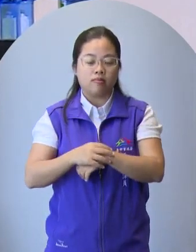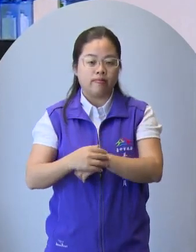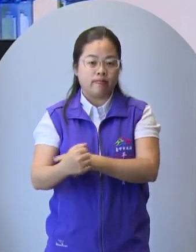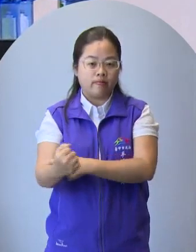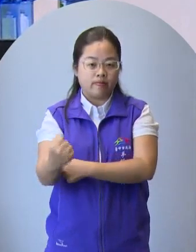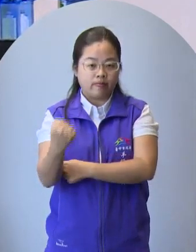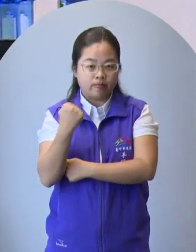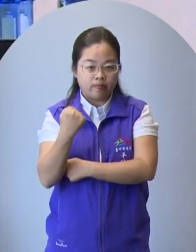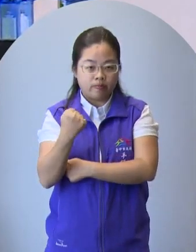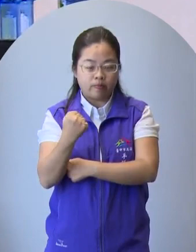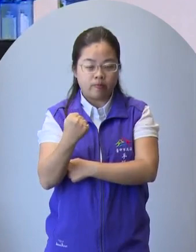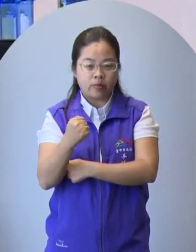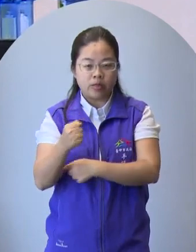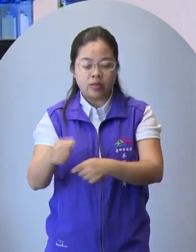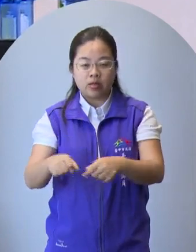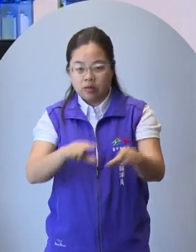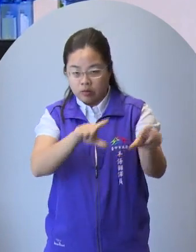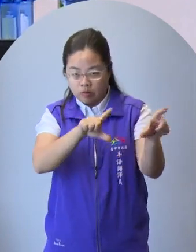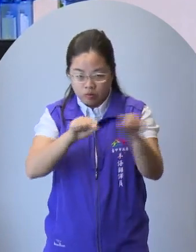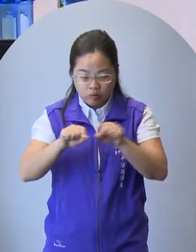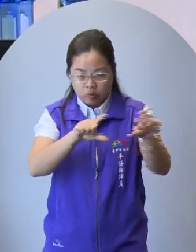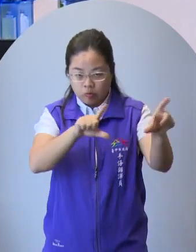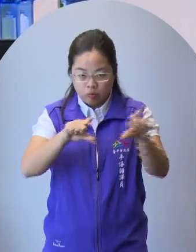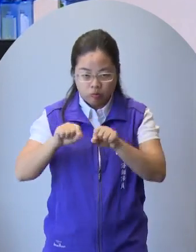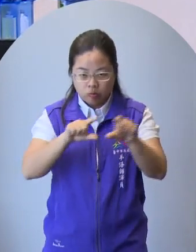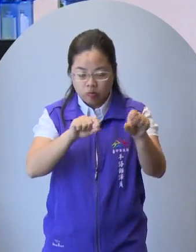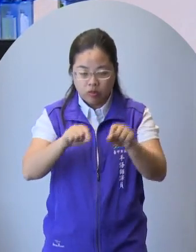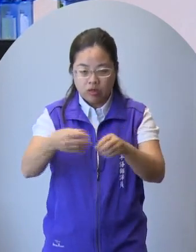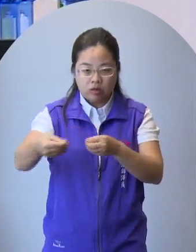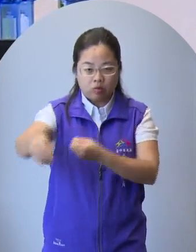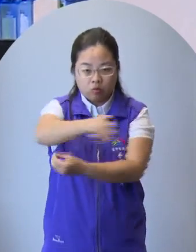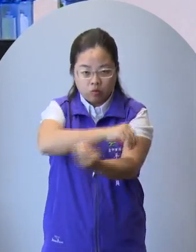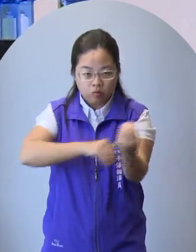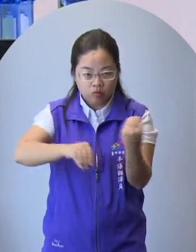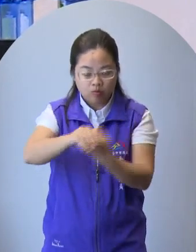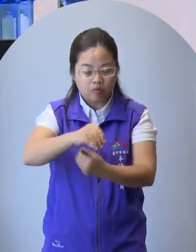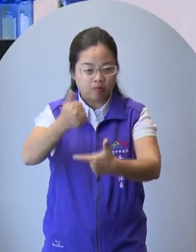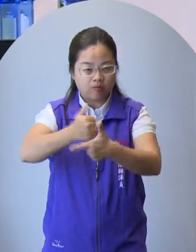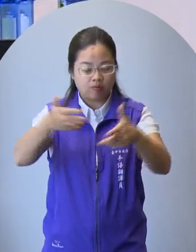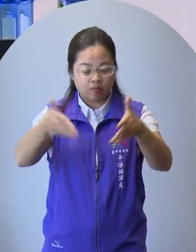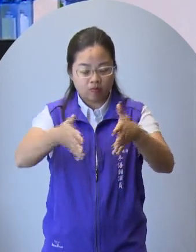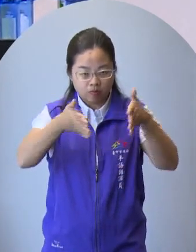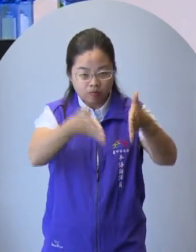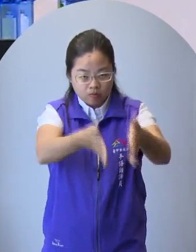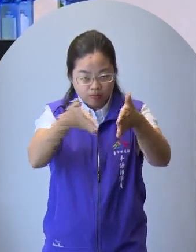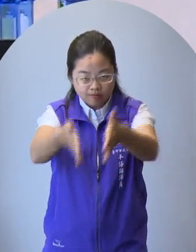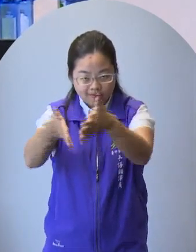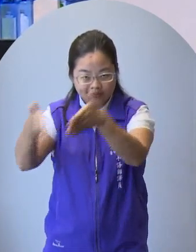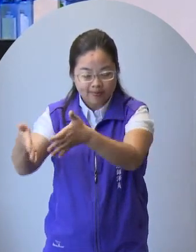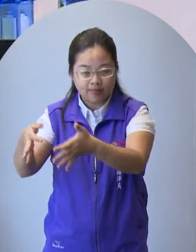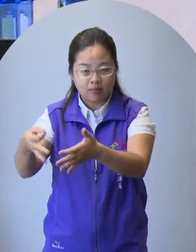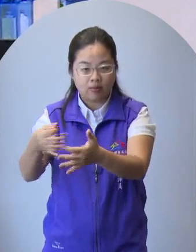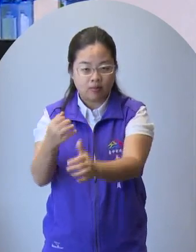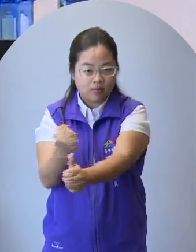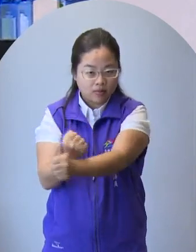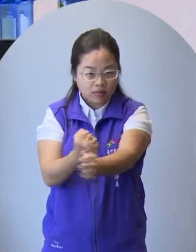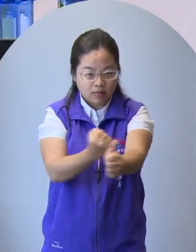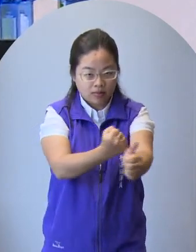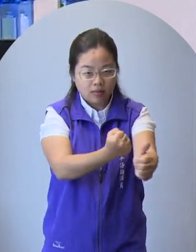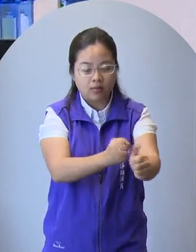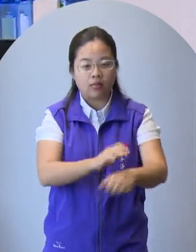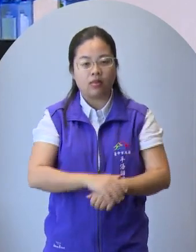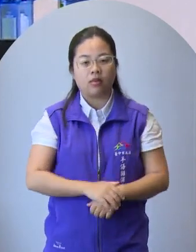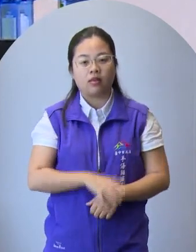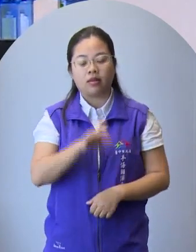精图治，遵守财政纪律，有效调度，有效的建设哈，所以中央把我们台中市